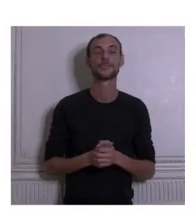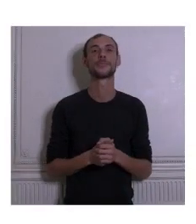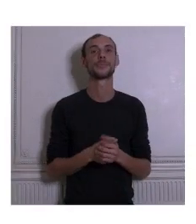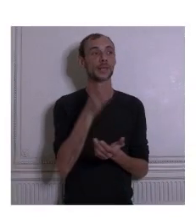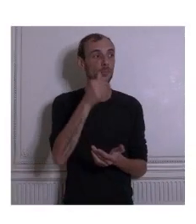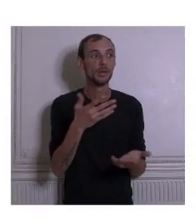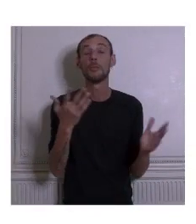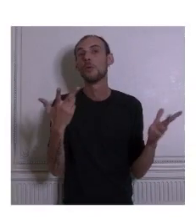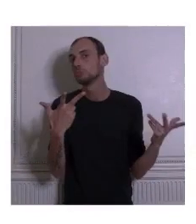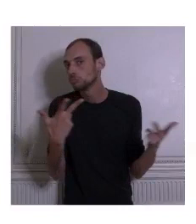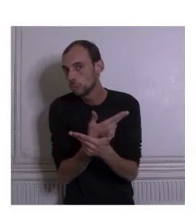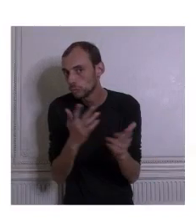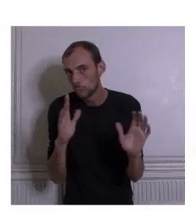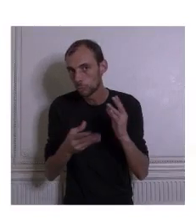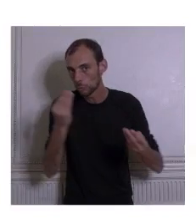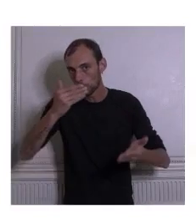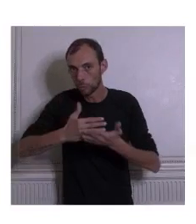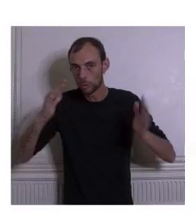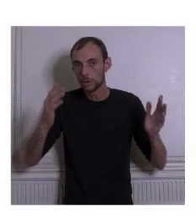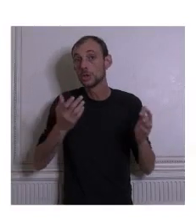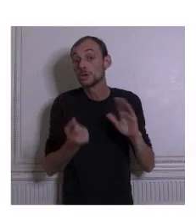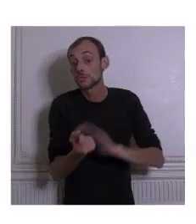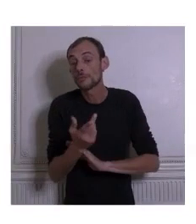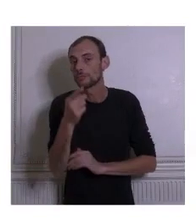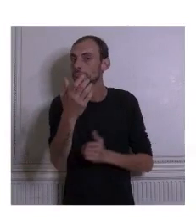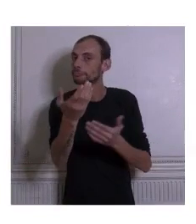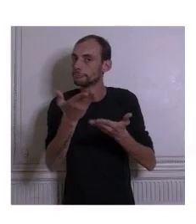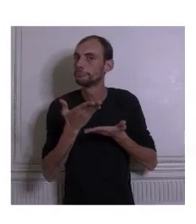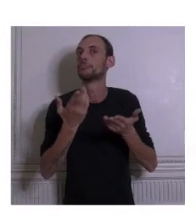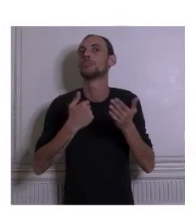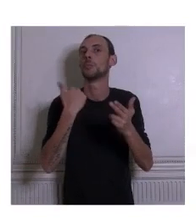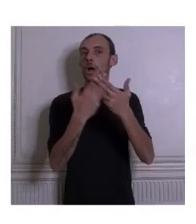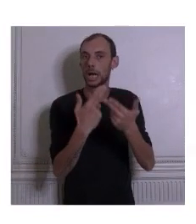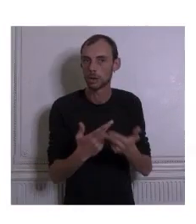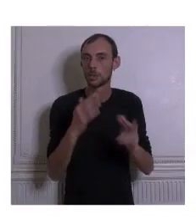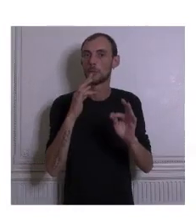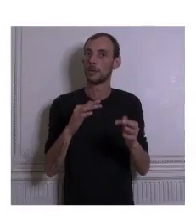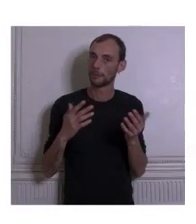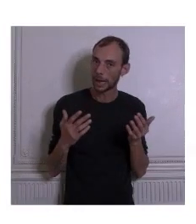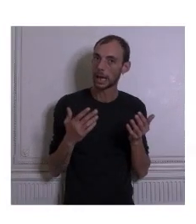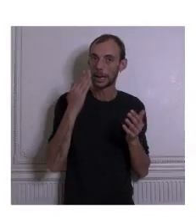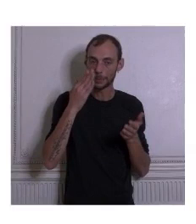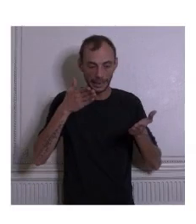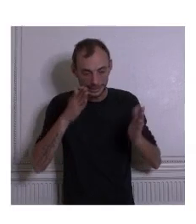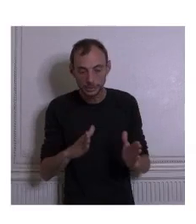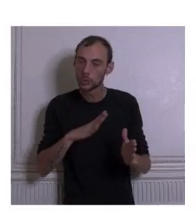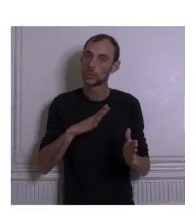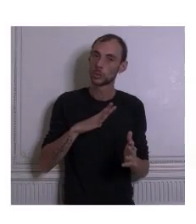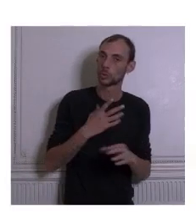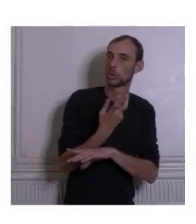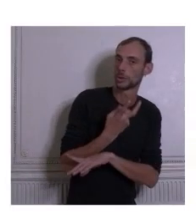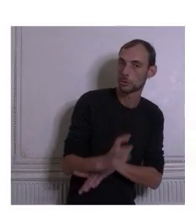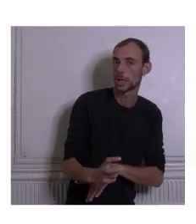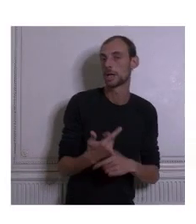en 2025. Je voudrais juste apporter une petite précision parce qu'il me semble que la future ligne de bus express n'est pas pour